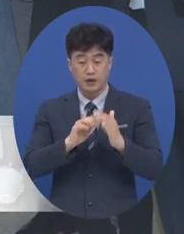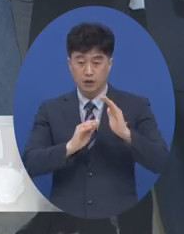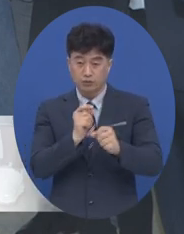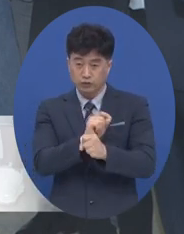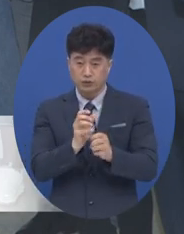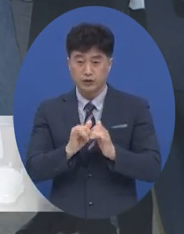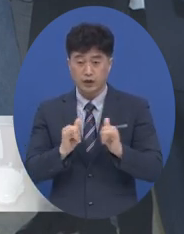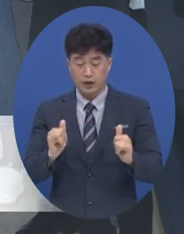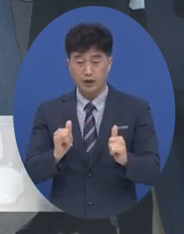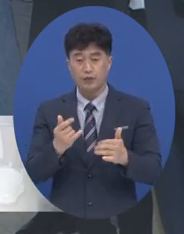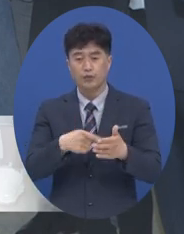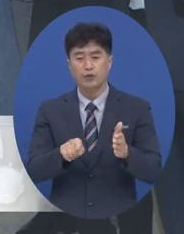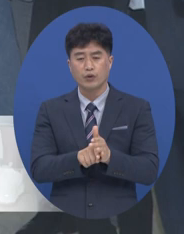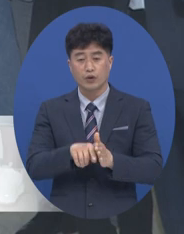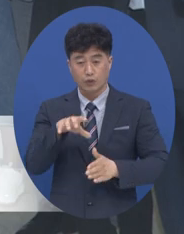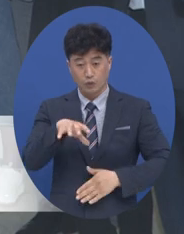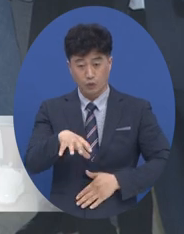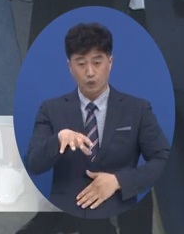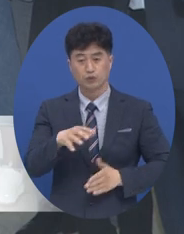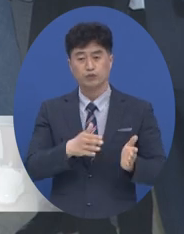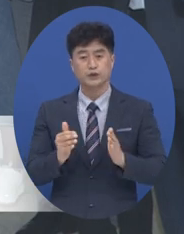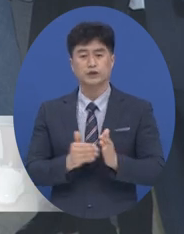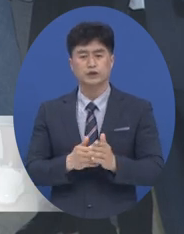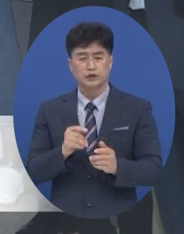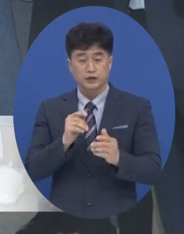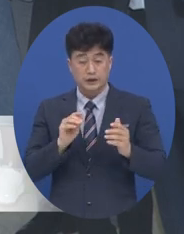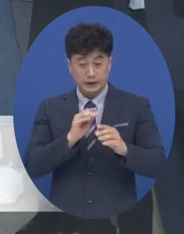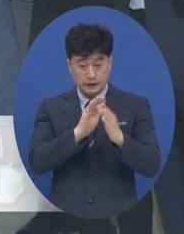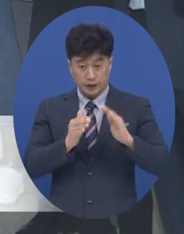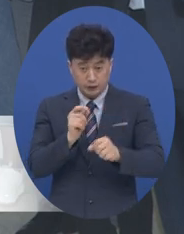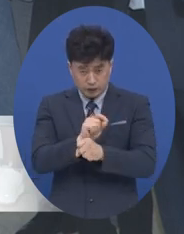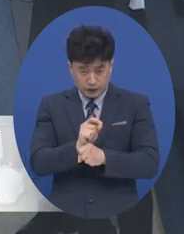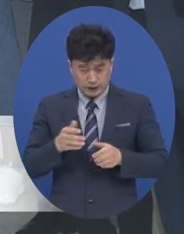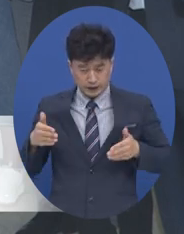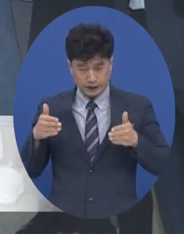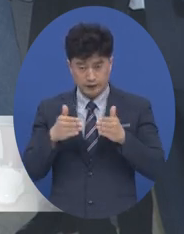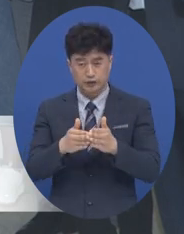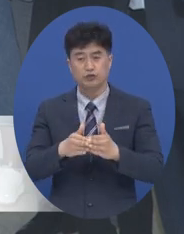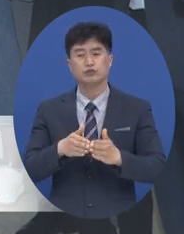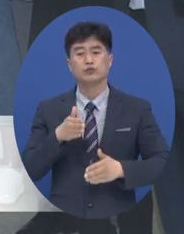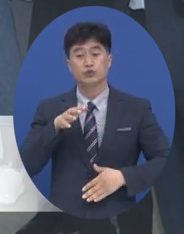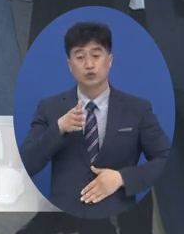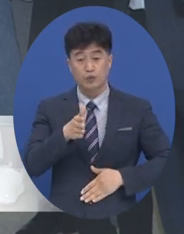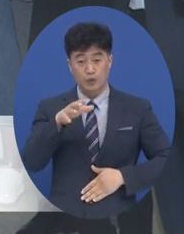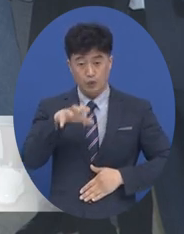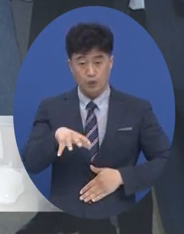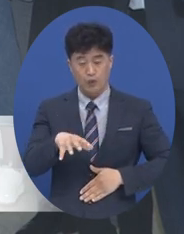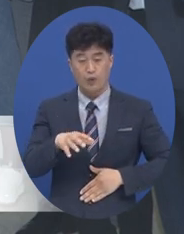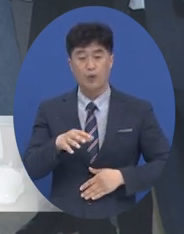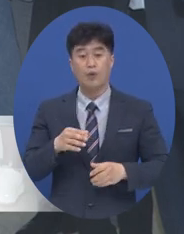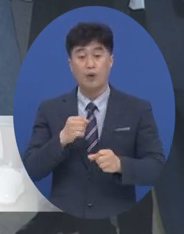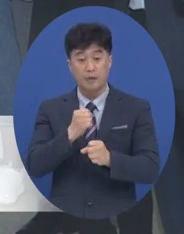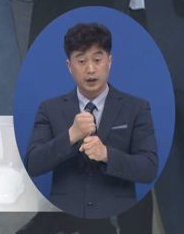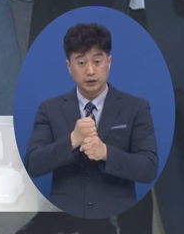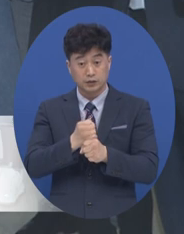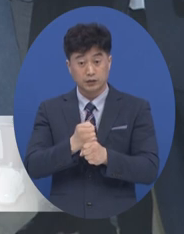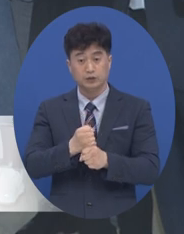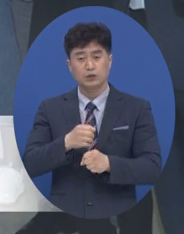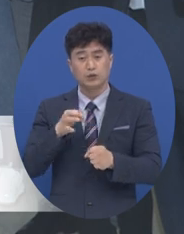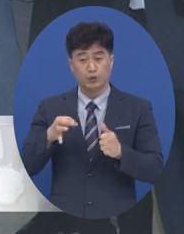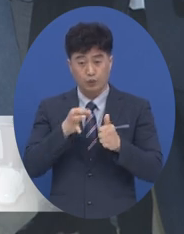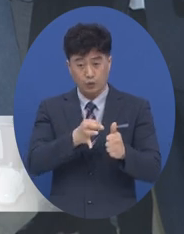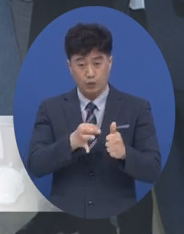창작활동 지원 공간을 마련했습니다 집필에 만 전념할 수 있도록 전용 공간과 창작 지원금 멘토링 등